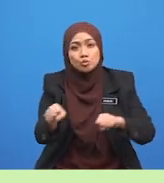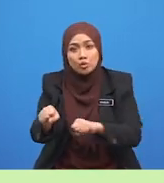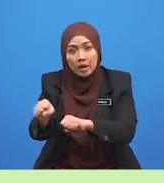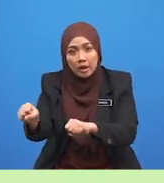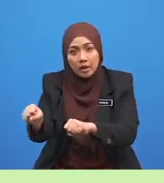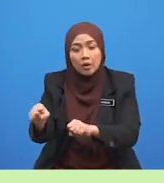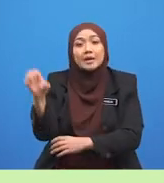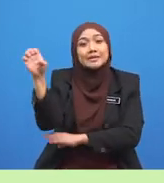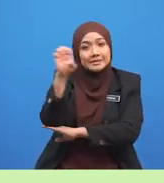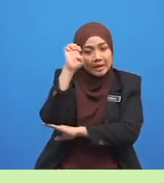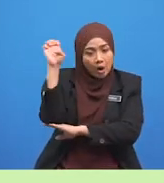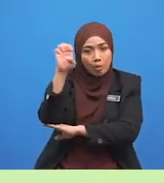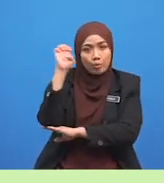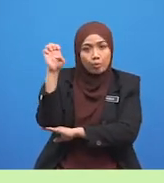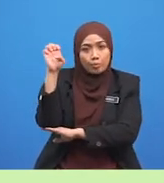Sungai Endau.